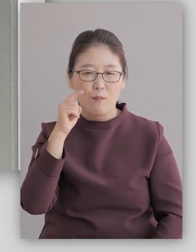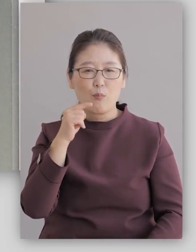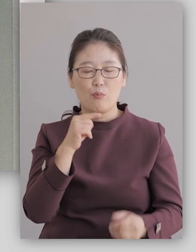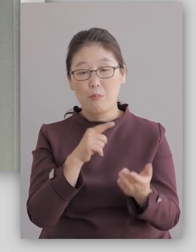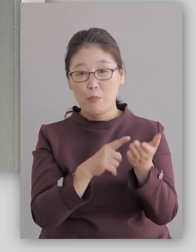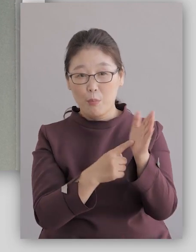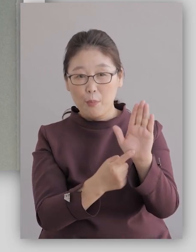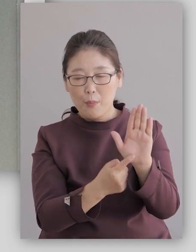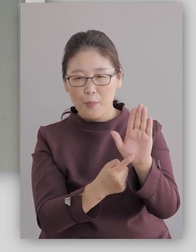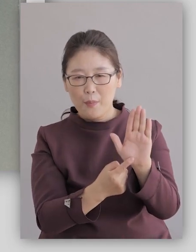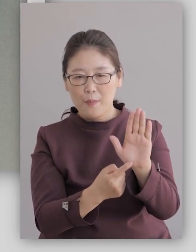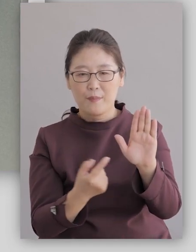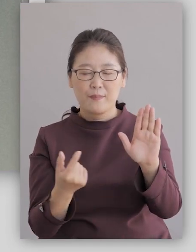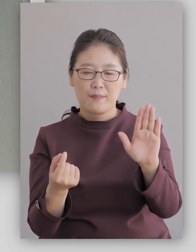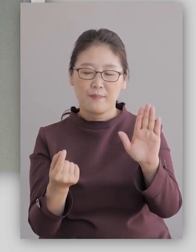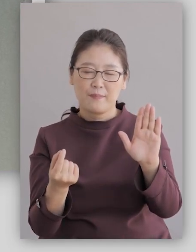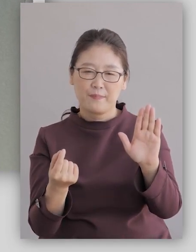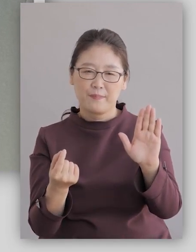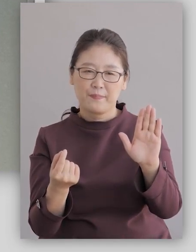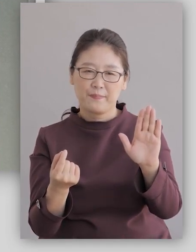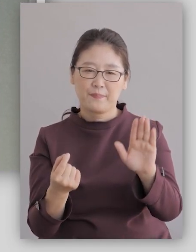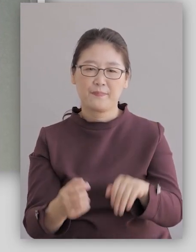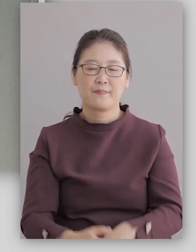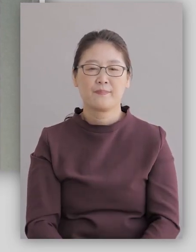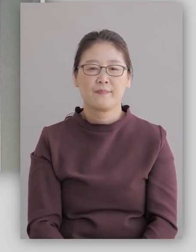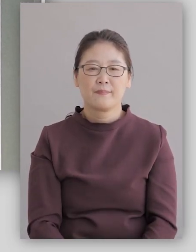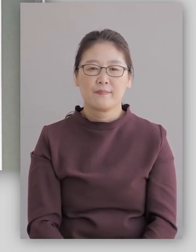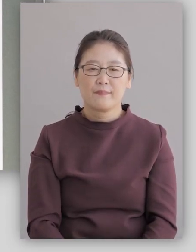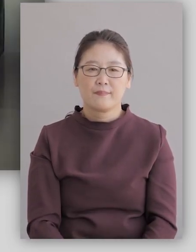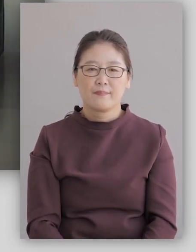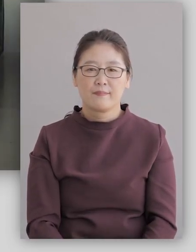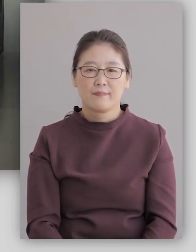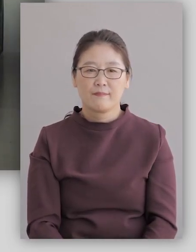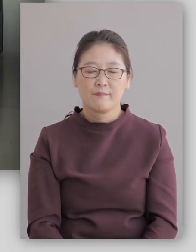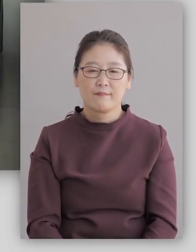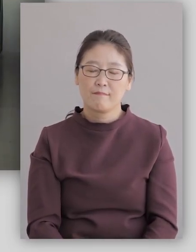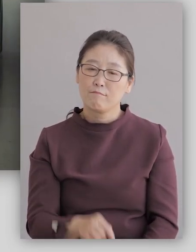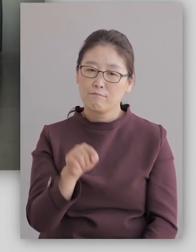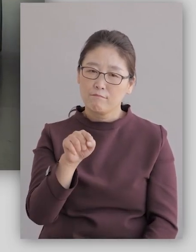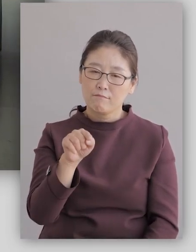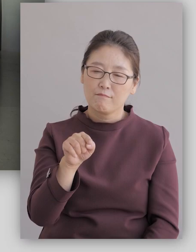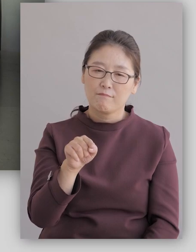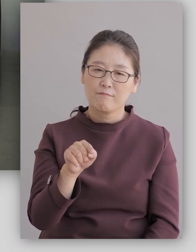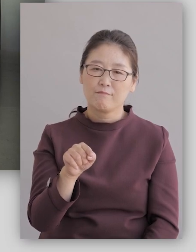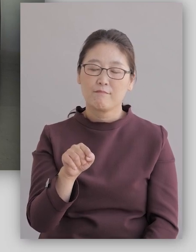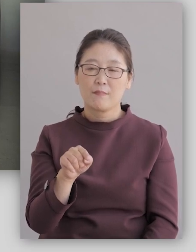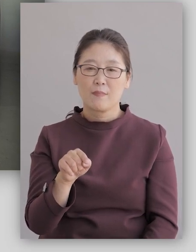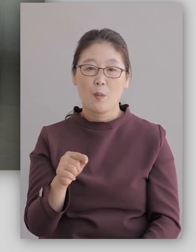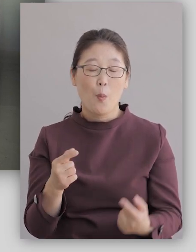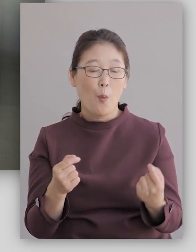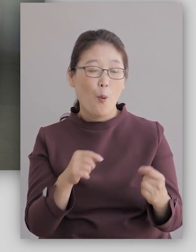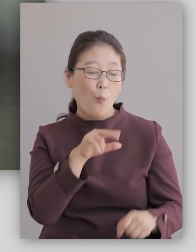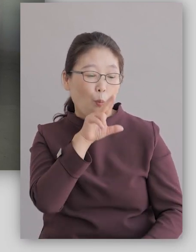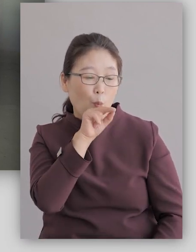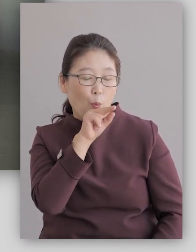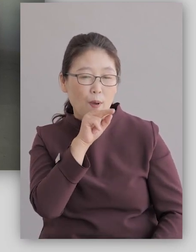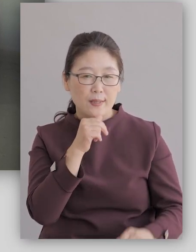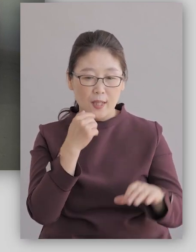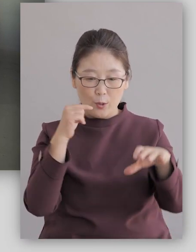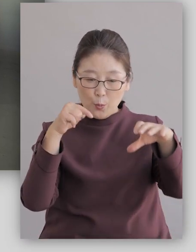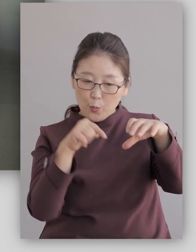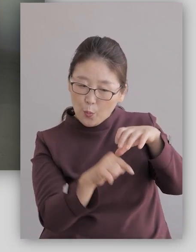이렇게 예술 작품을 창작을 하였습니다. 이처럼 그 회색동굴이라고